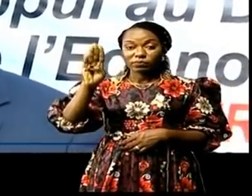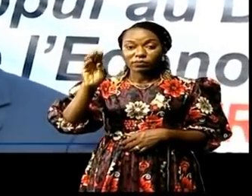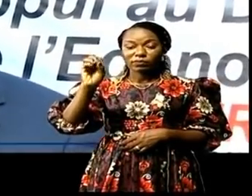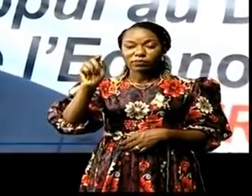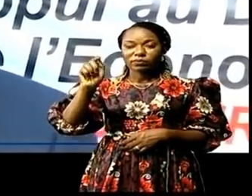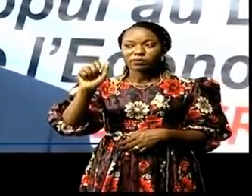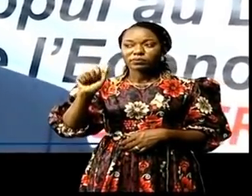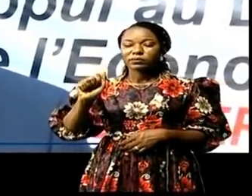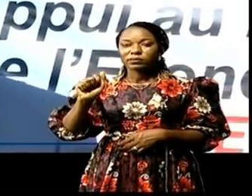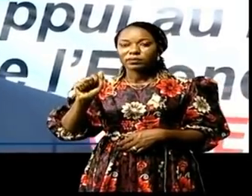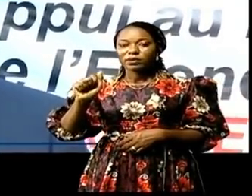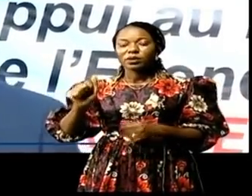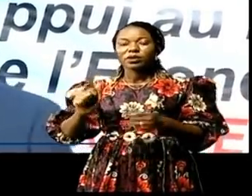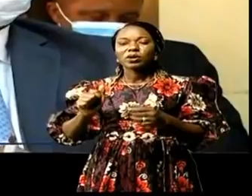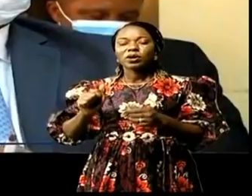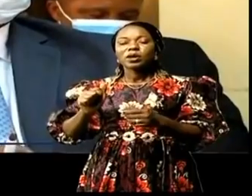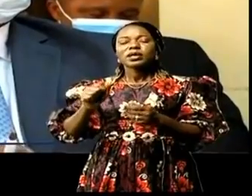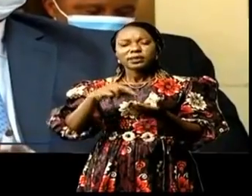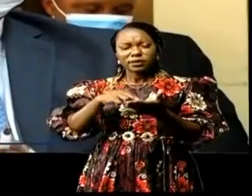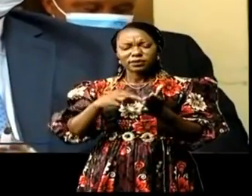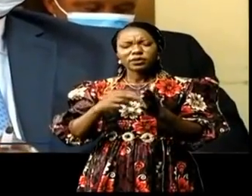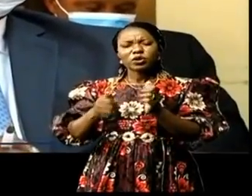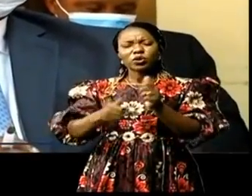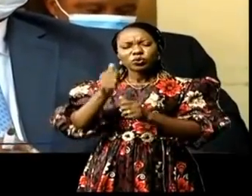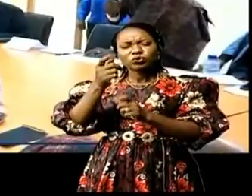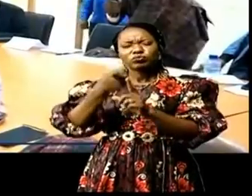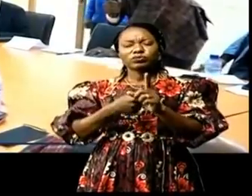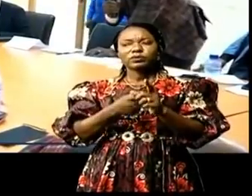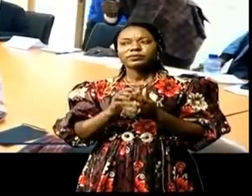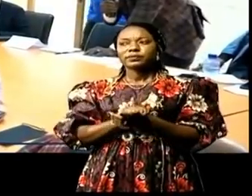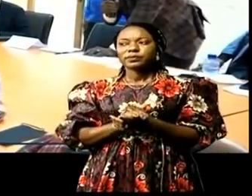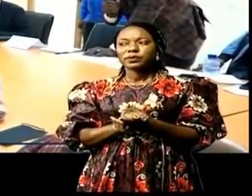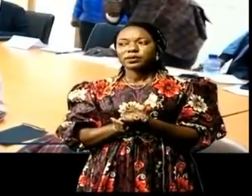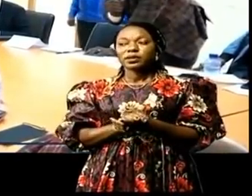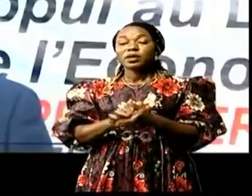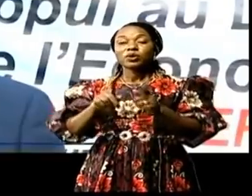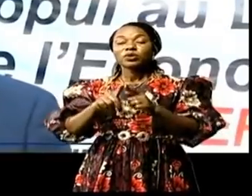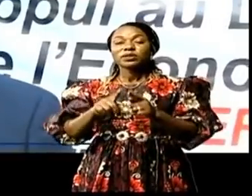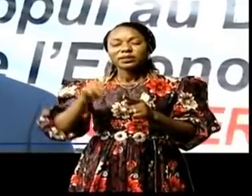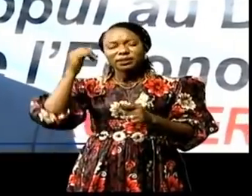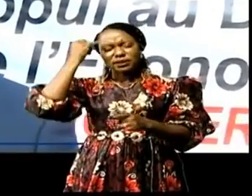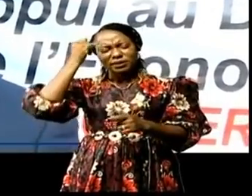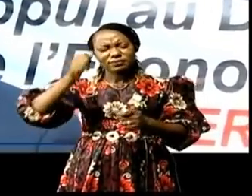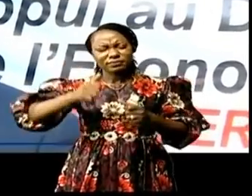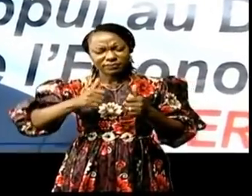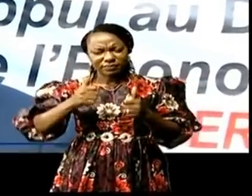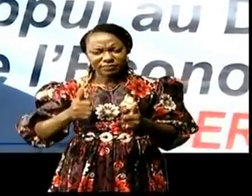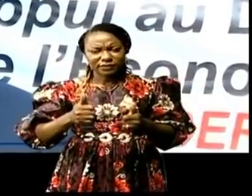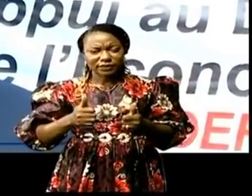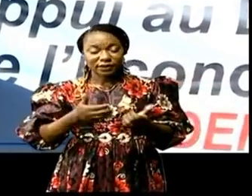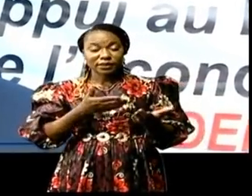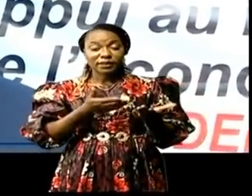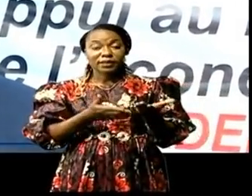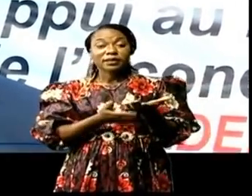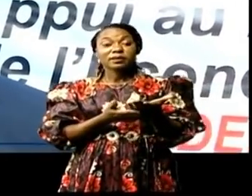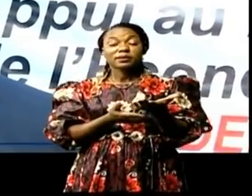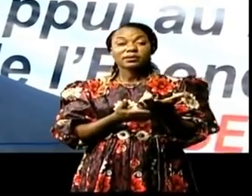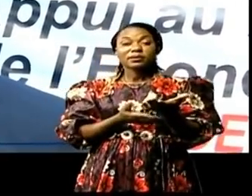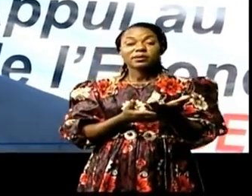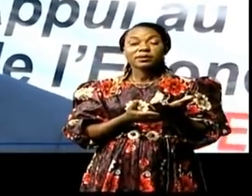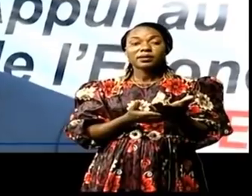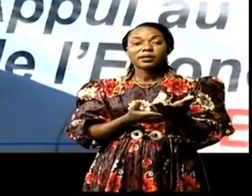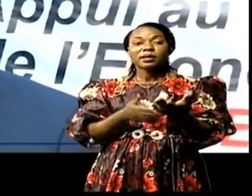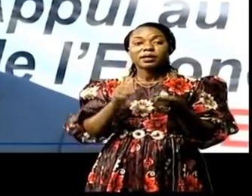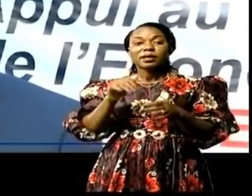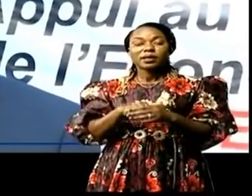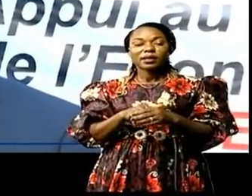plus de 11 mois. C'est un budget très équilibré, ambitieux, équilibré, mais qui demande un suivi. À la